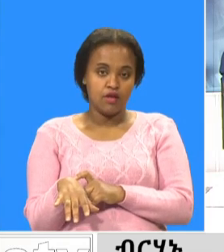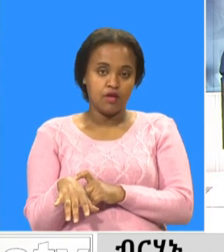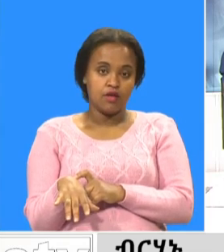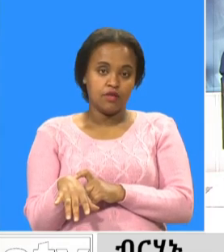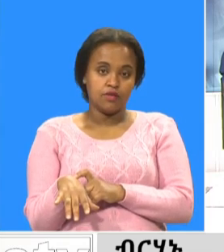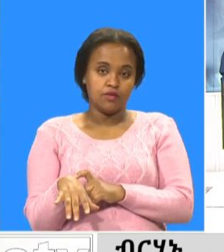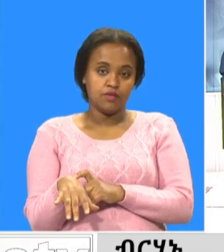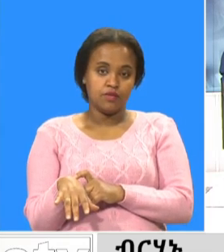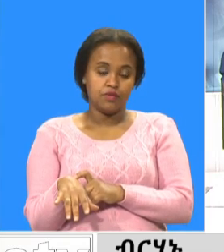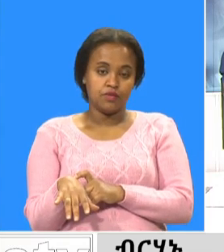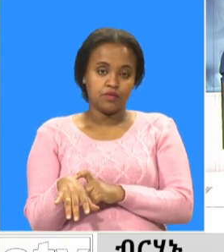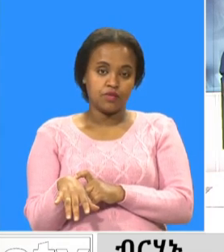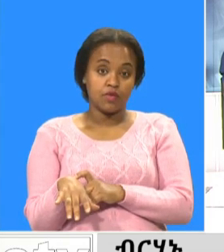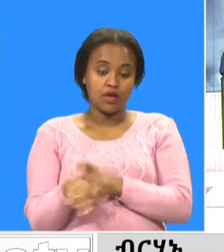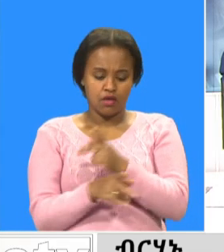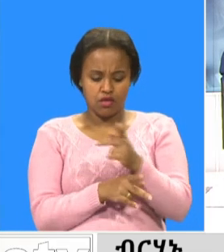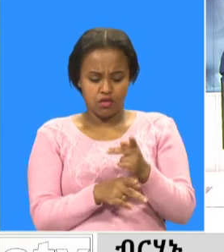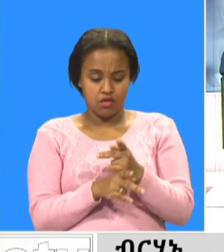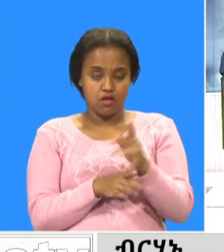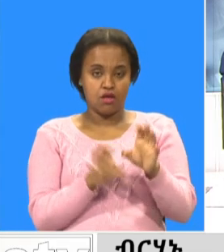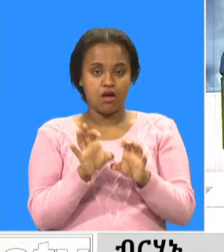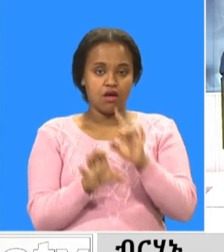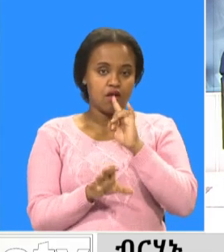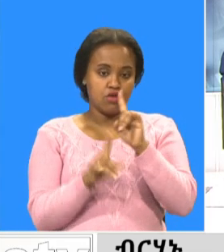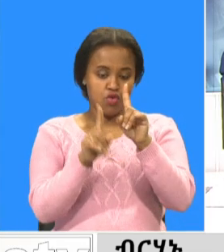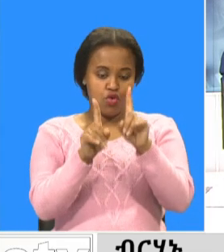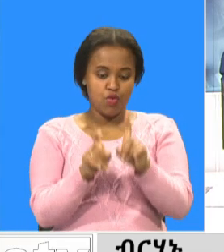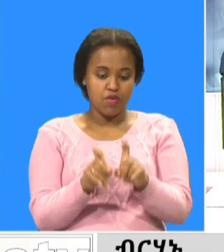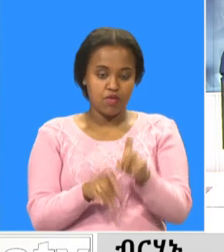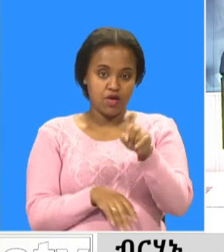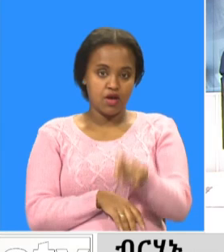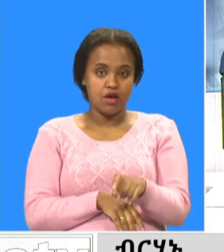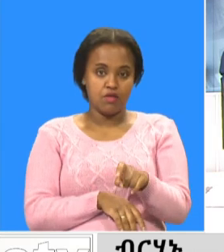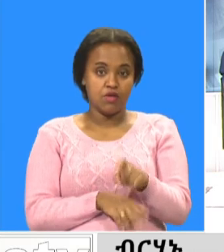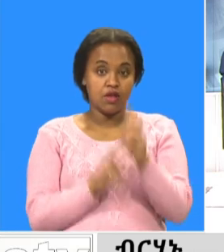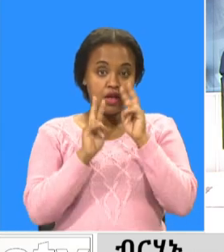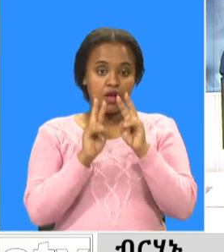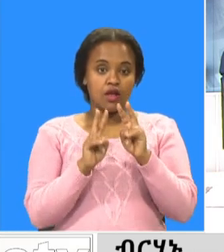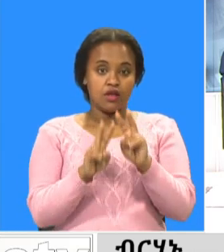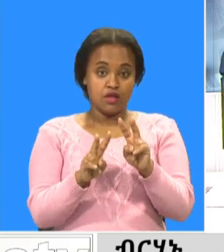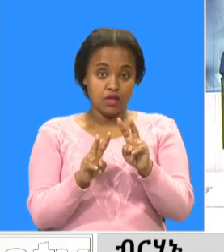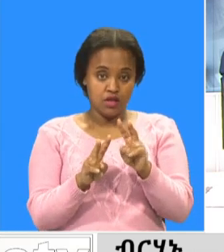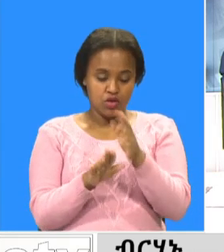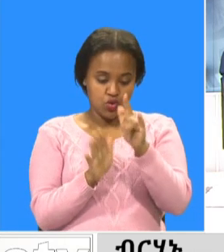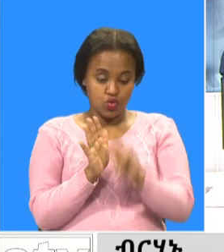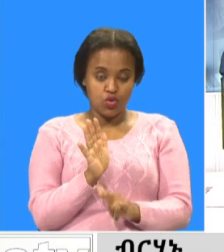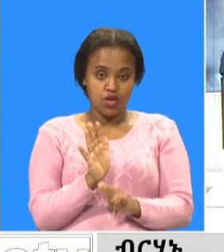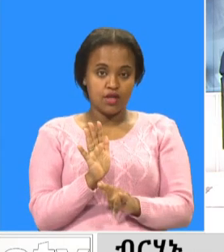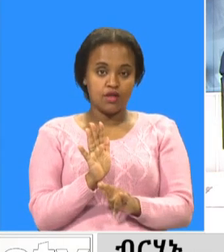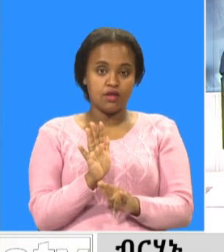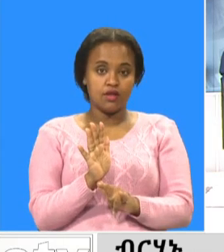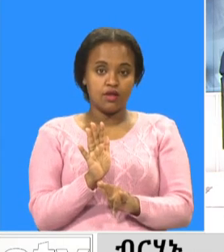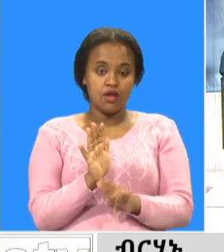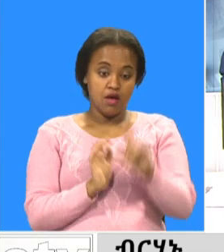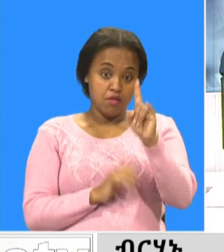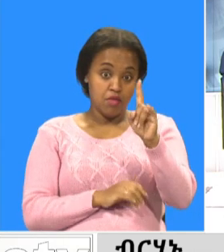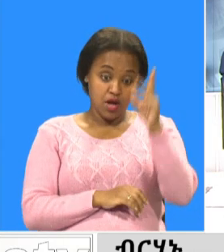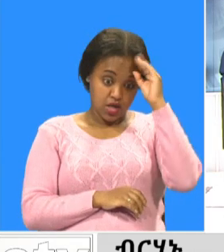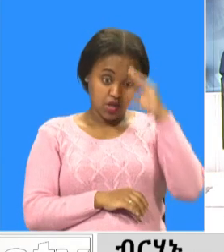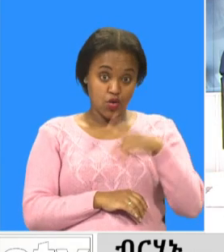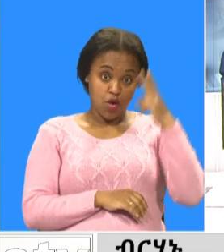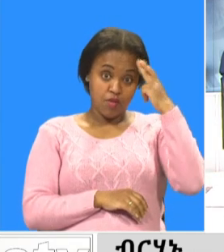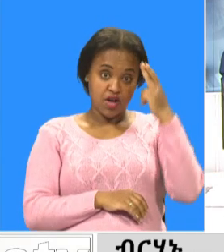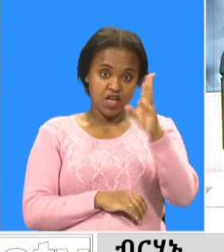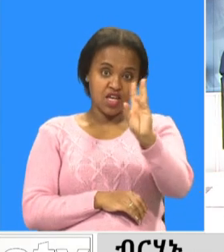እንትኖች በሚመጡበት ጊዜ ጥንቃቄ አድርጎ ነው መመርመር ያለበት እና ከጥንቃቄ ጉድለት ዝም ብለው እንትን ለሚሉ በአንድ ሰው